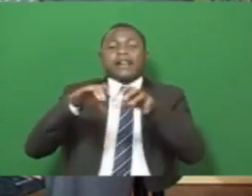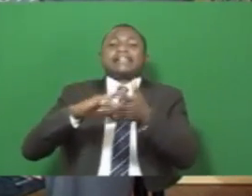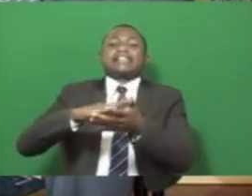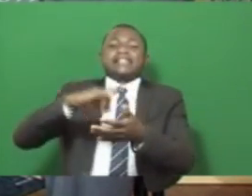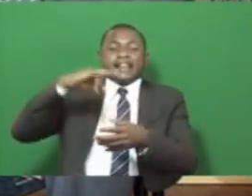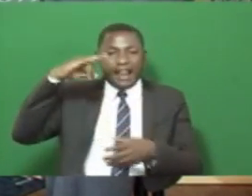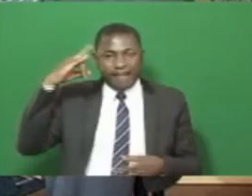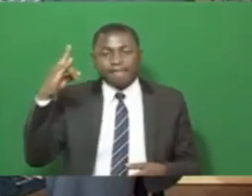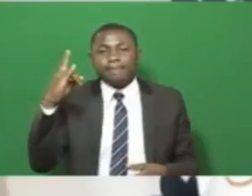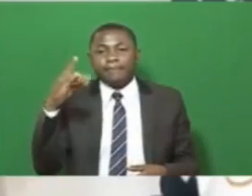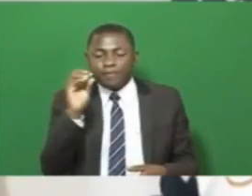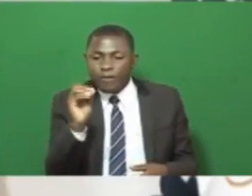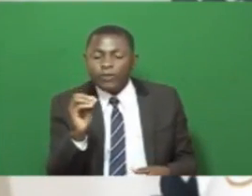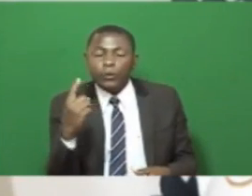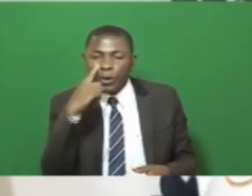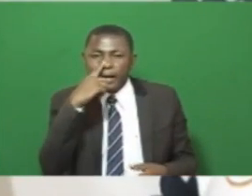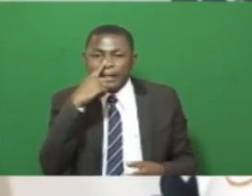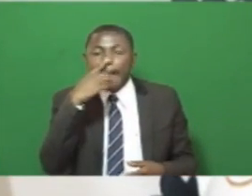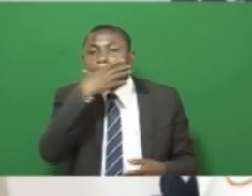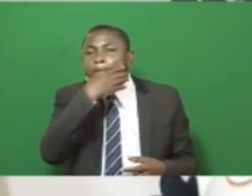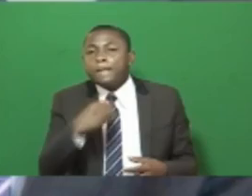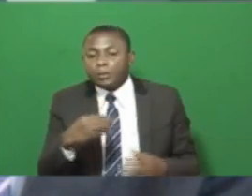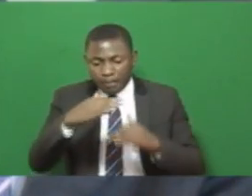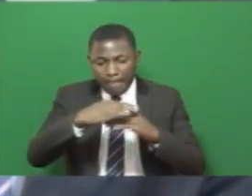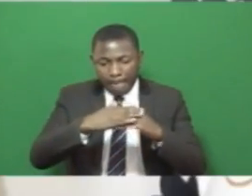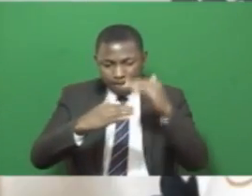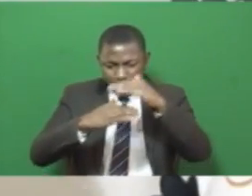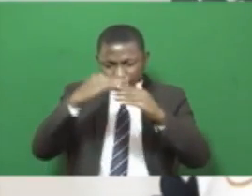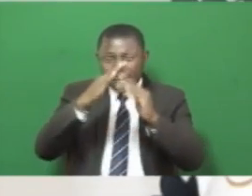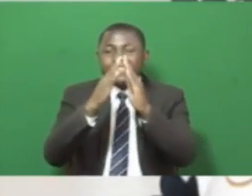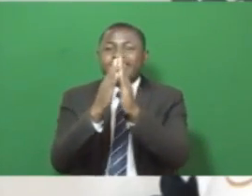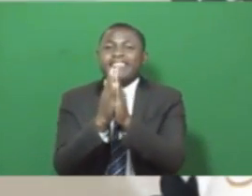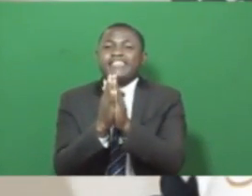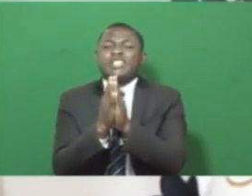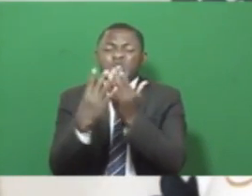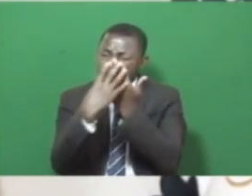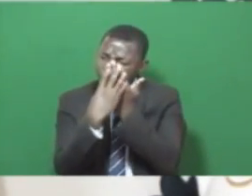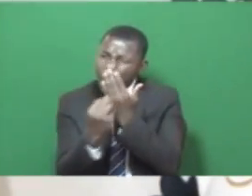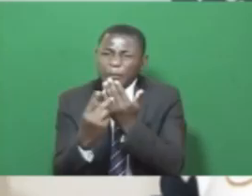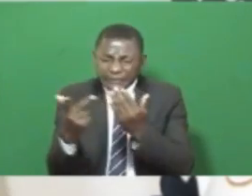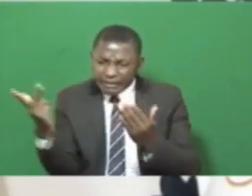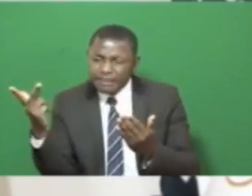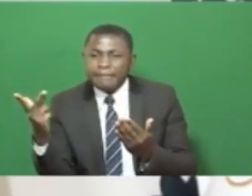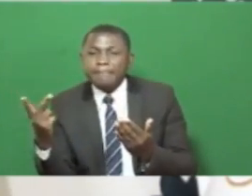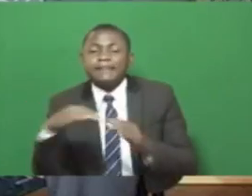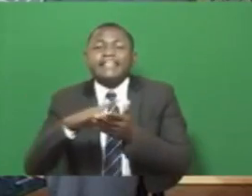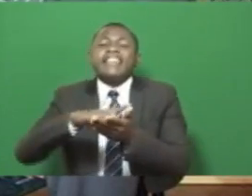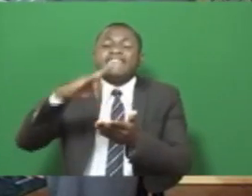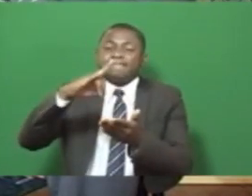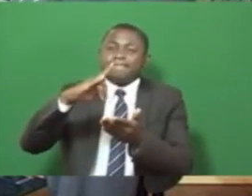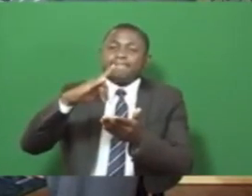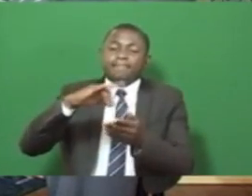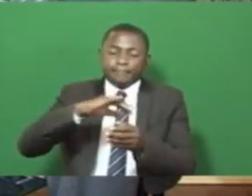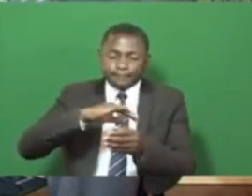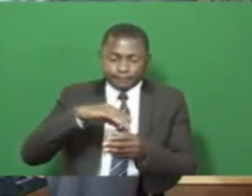kutira nechitema. Eh, but pakava kwa sanctuary pano pasi. Eh, Moses akanza avake yakafanana neiri kudenga. All right.